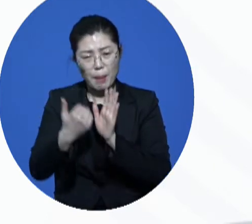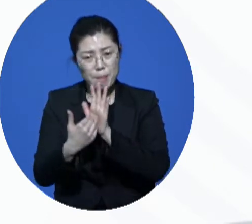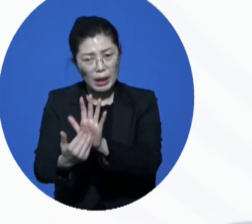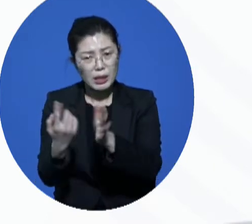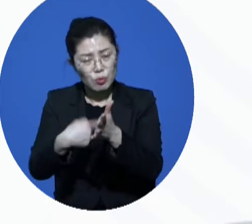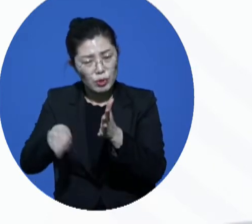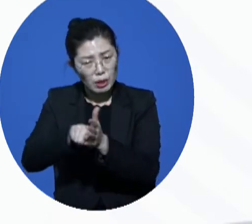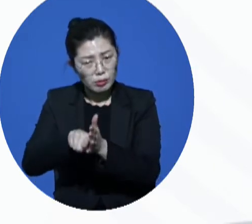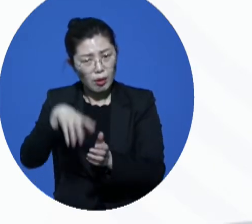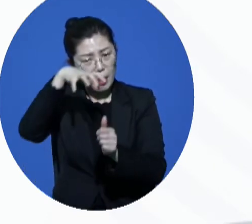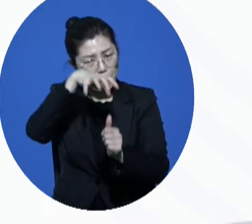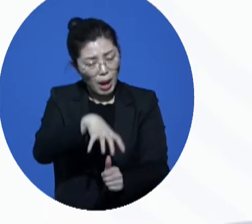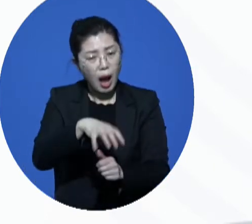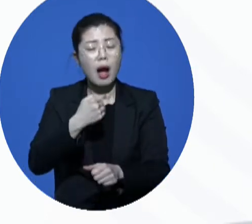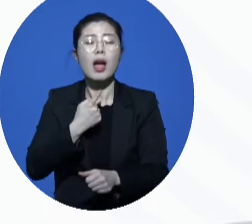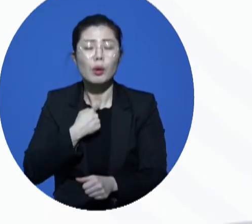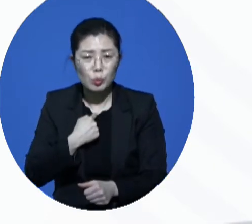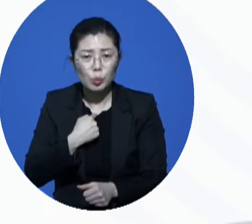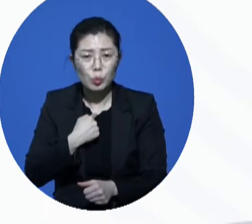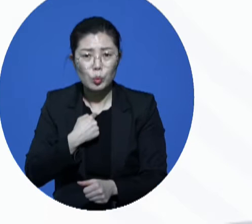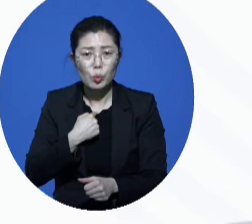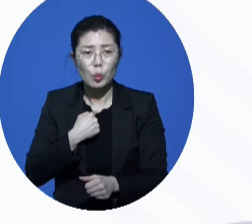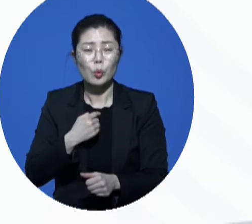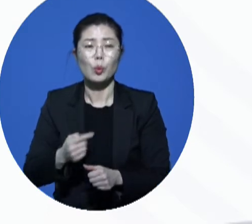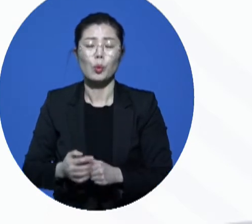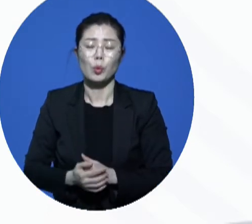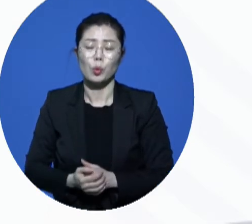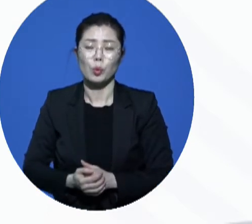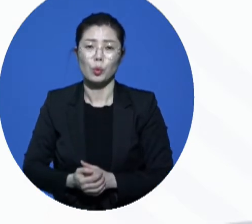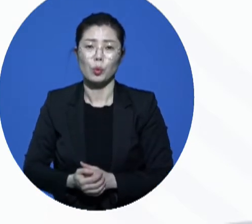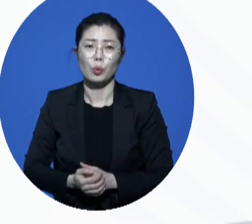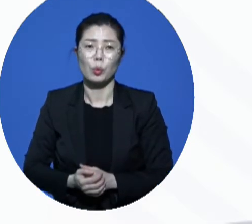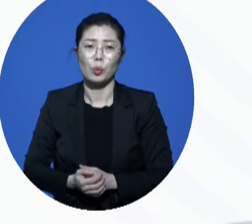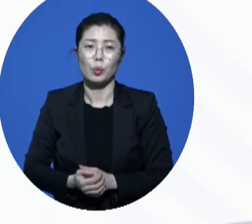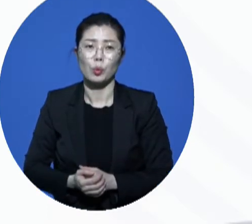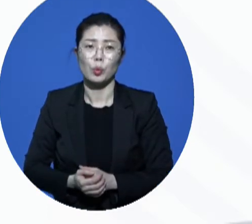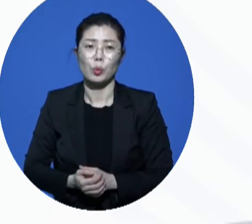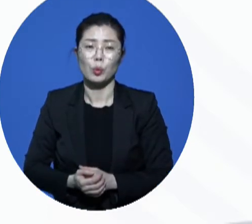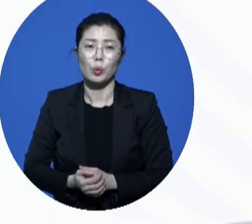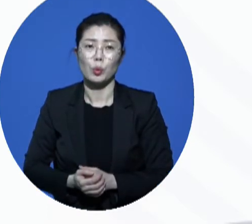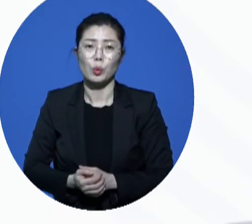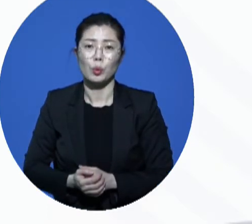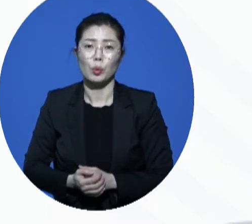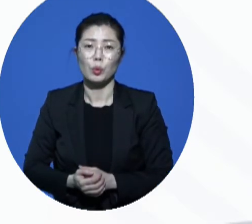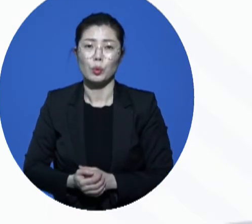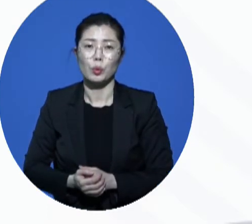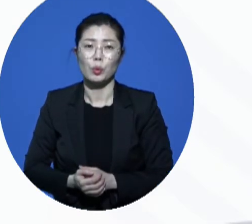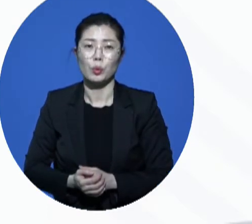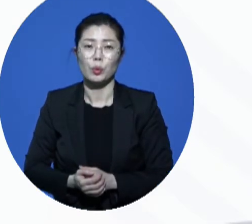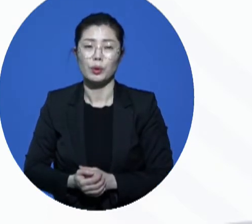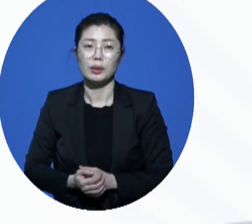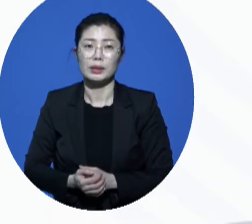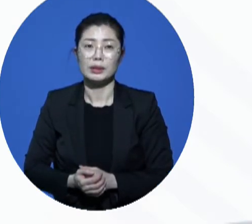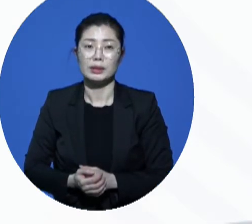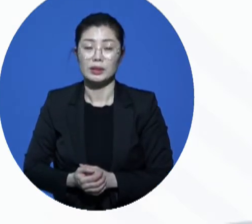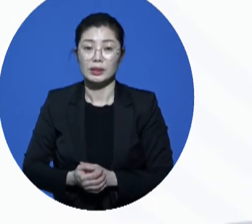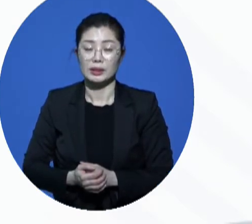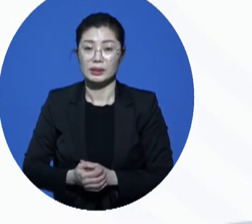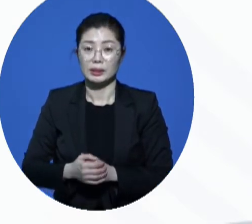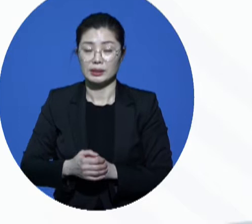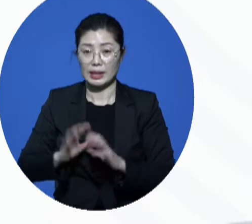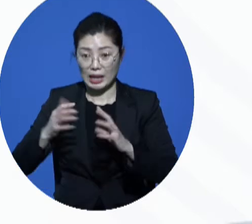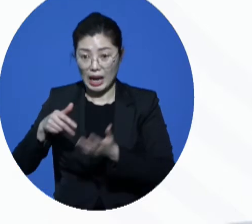이렇게 봉쇄시켰고, 이 예방적 코호트 정책에는 보건복지부, 그리고 또